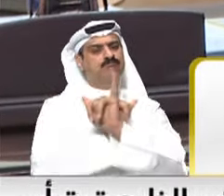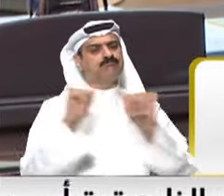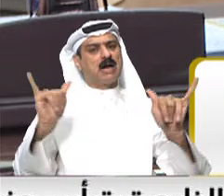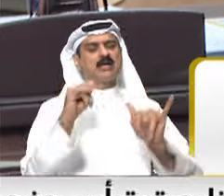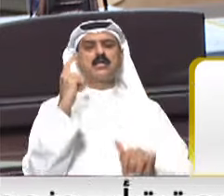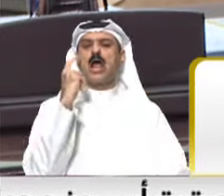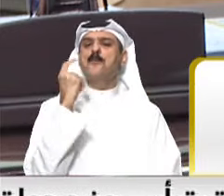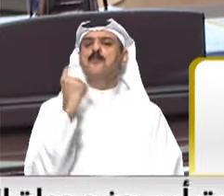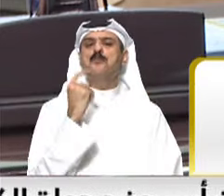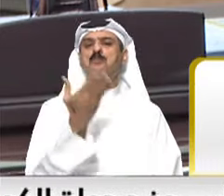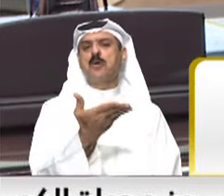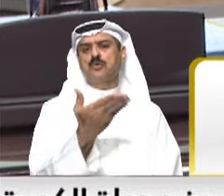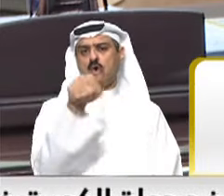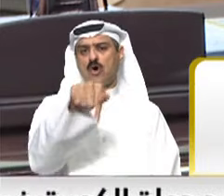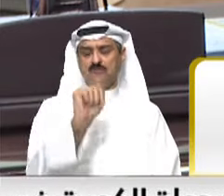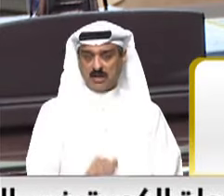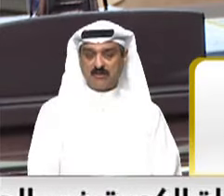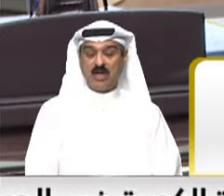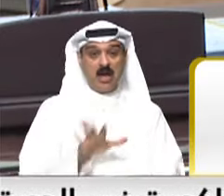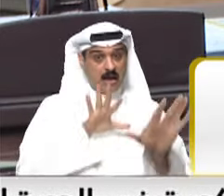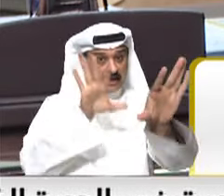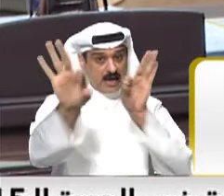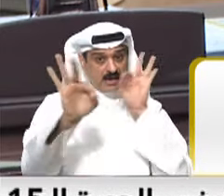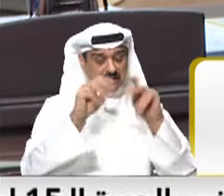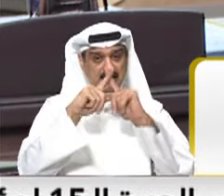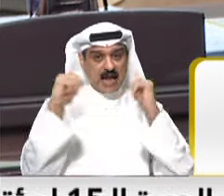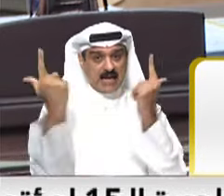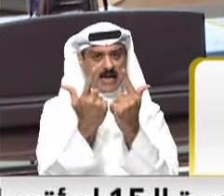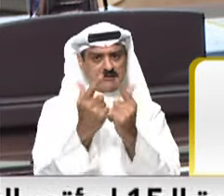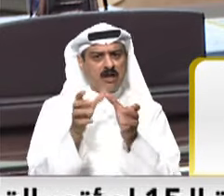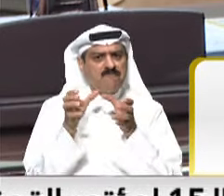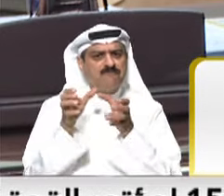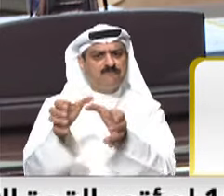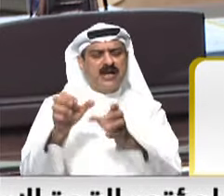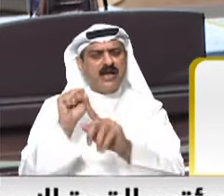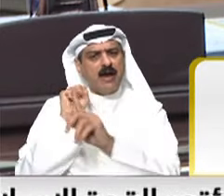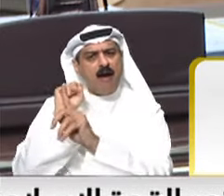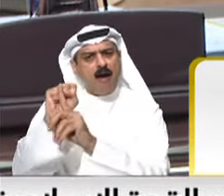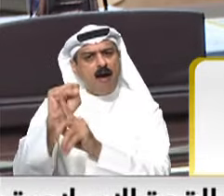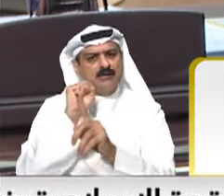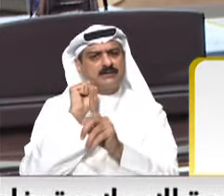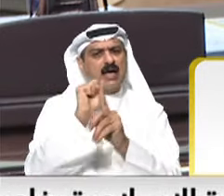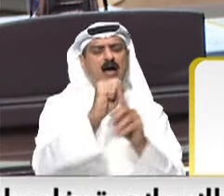125/2090، حيث قمنا بتشكيل فريق مختص من حملة الضبطية القضائية